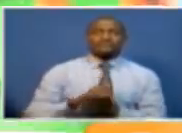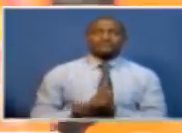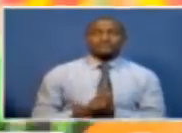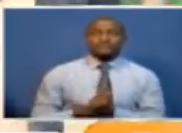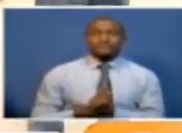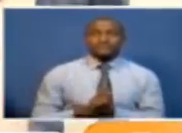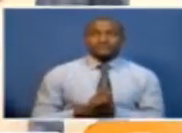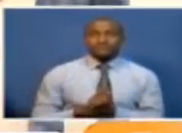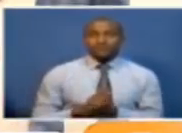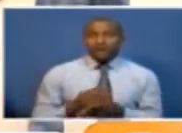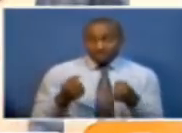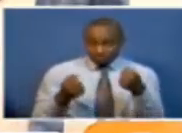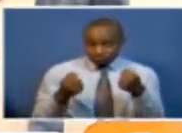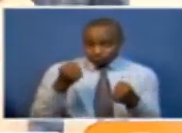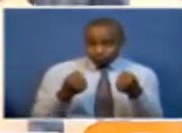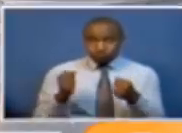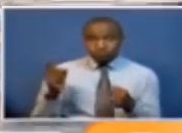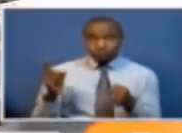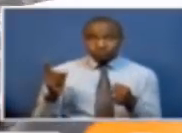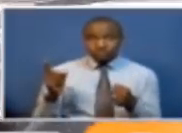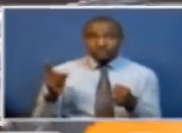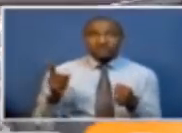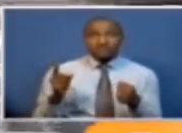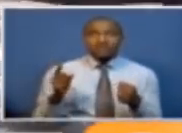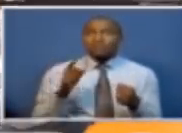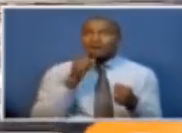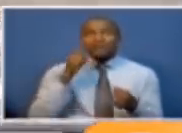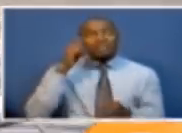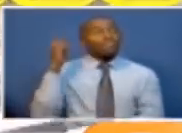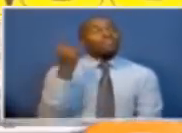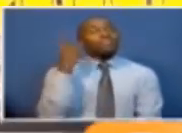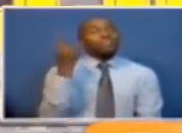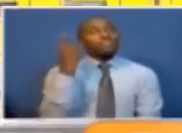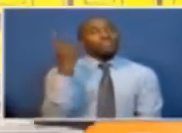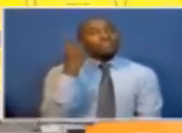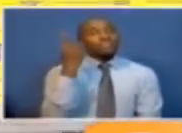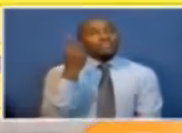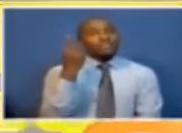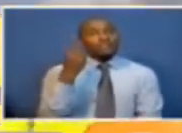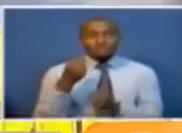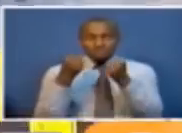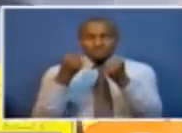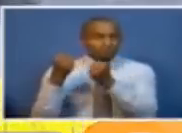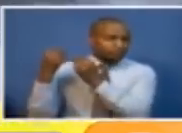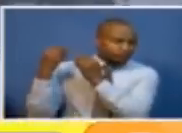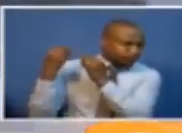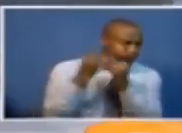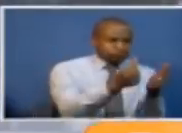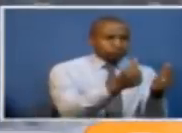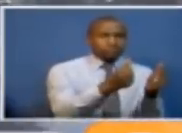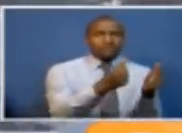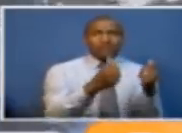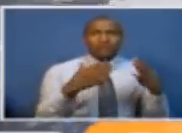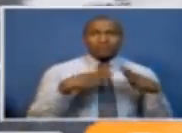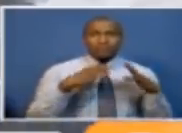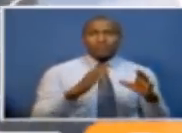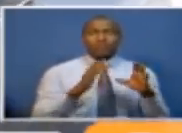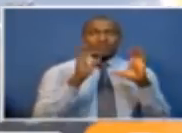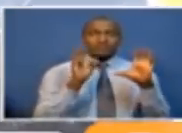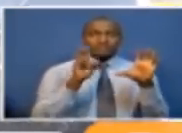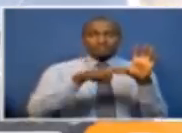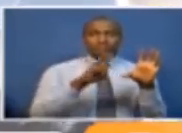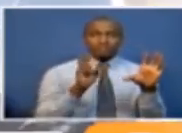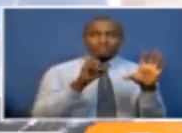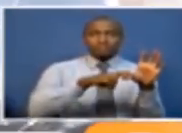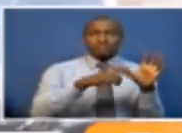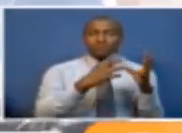Gari hilo linasemekana kuendeshwa na dereva mlevi lilipopoteza mwelekeo na kuwagonga abiria waliokuwa wanasubiri kuabiri magari